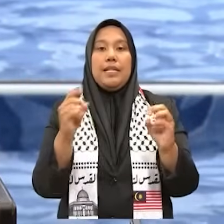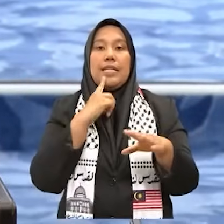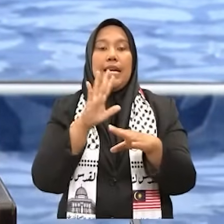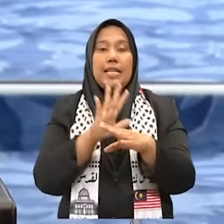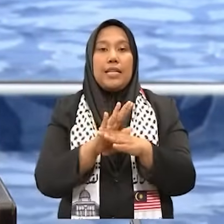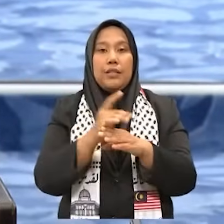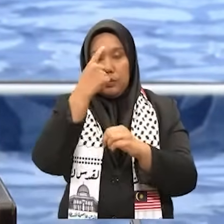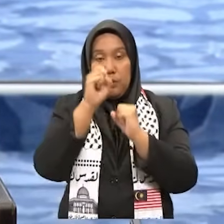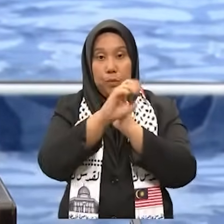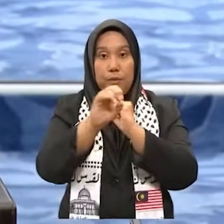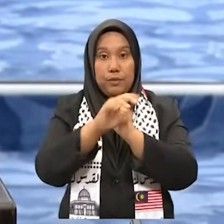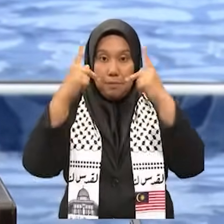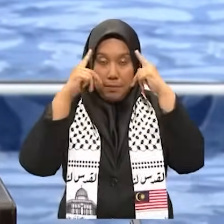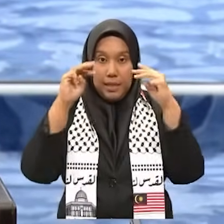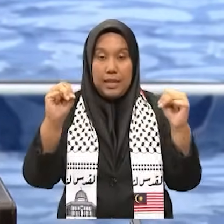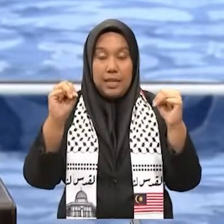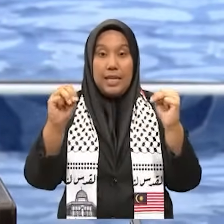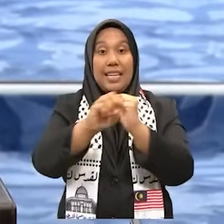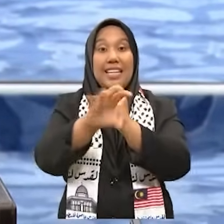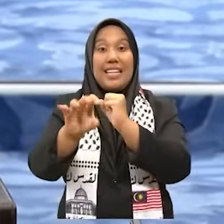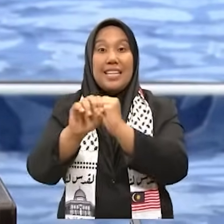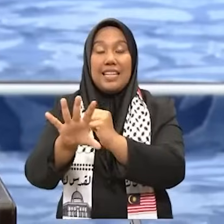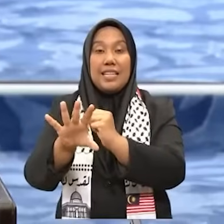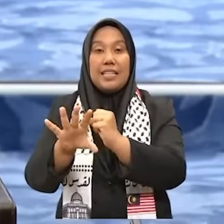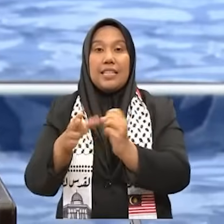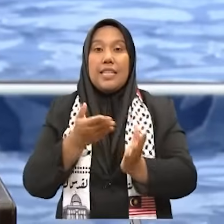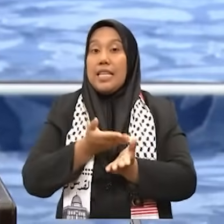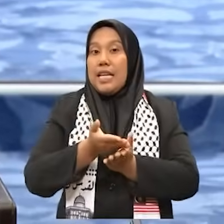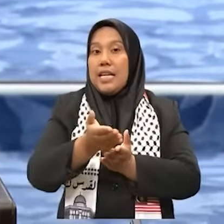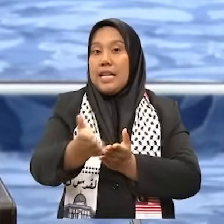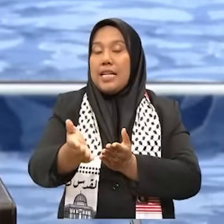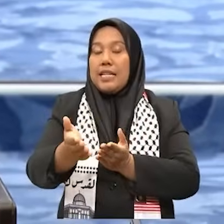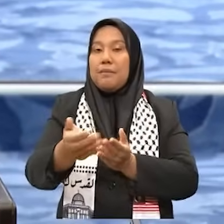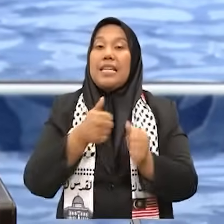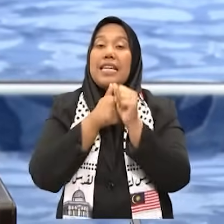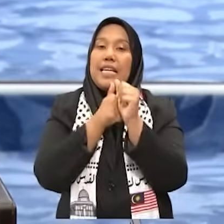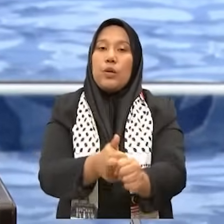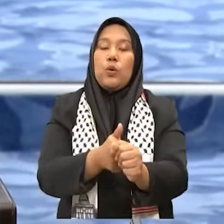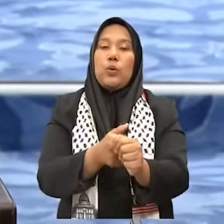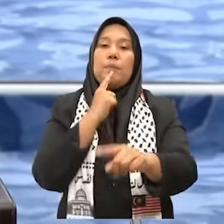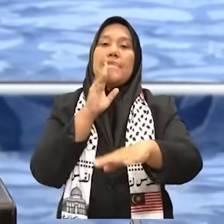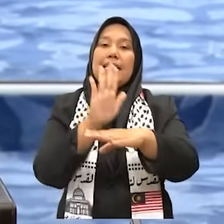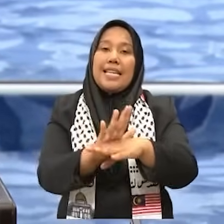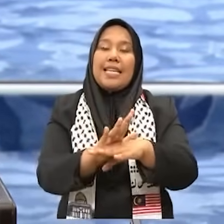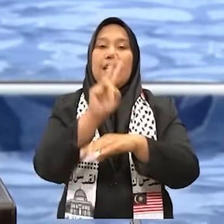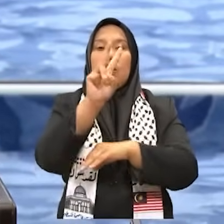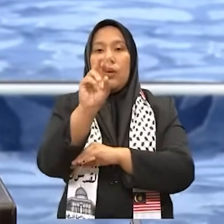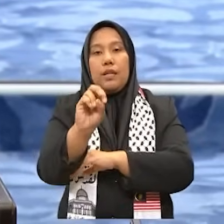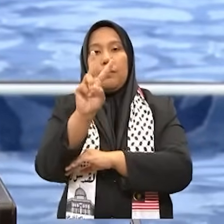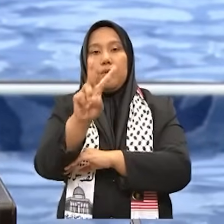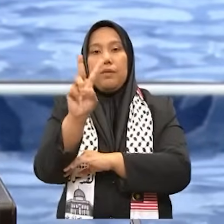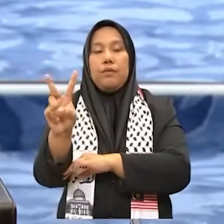ada Perdana Menteri dan iklan dan program itu diteruskan berdasarkan perjanjian 2022,